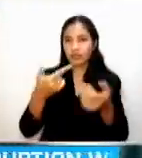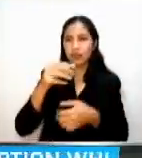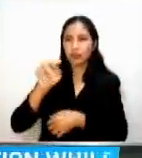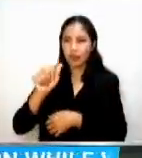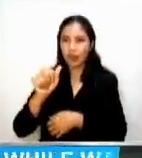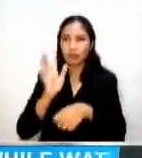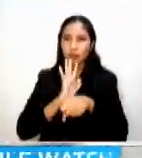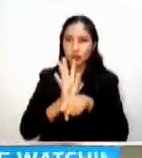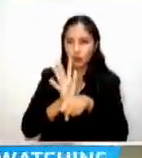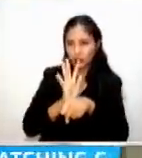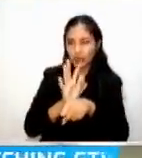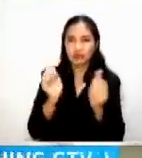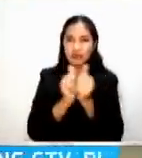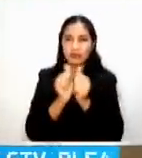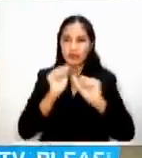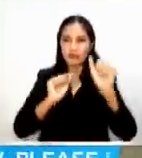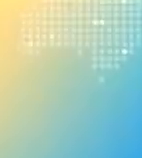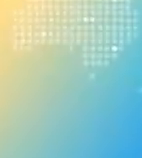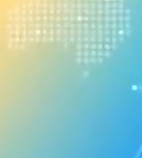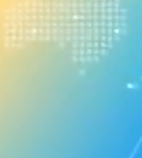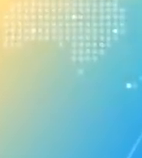Mercado. Katatibayan GMA News.